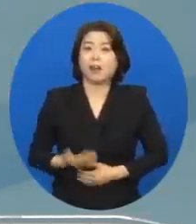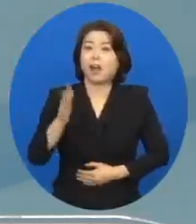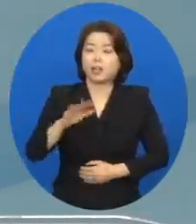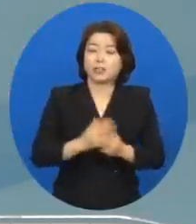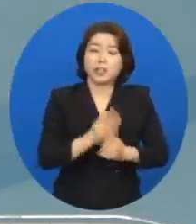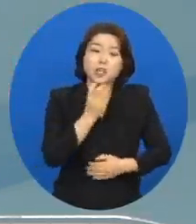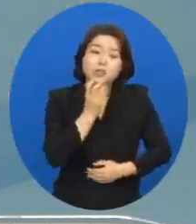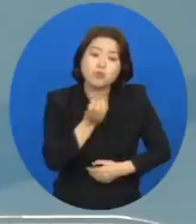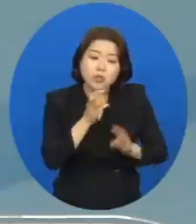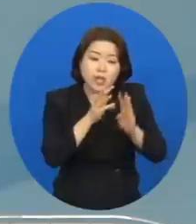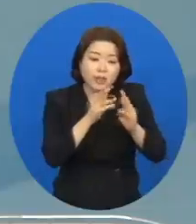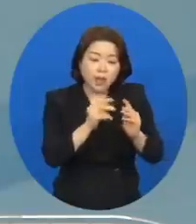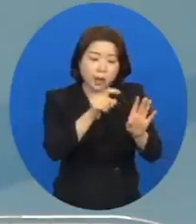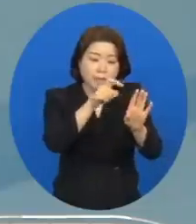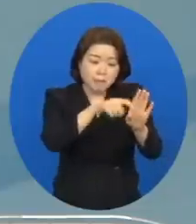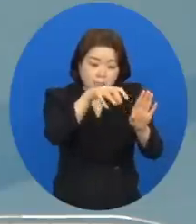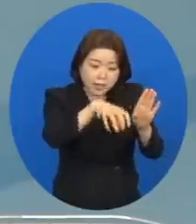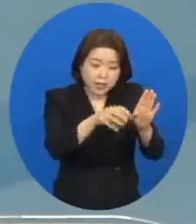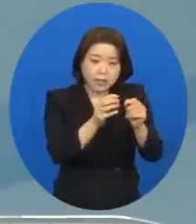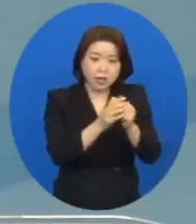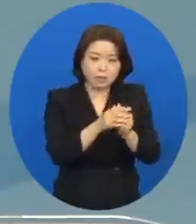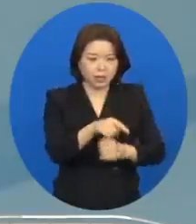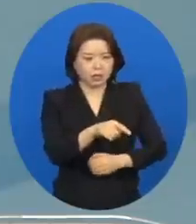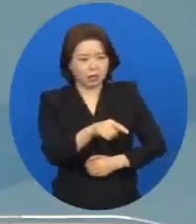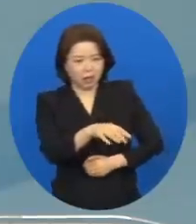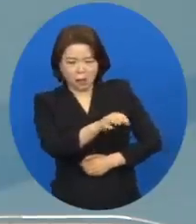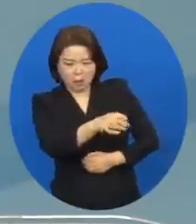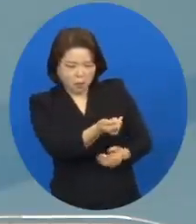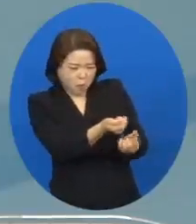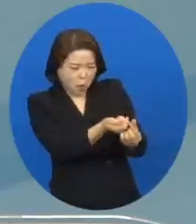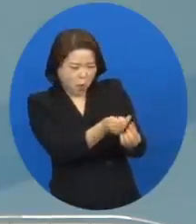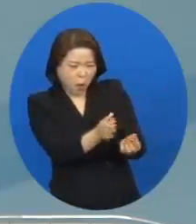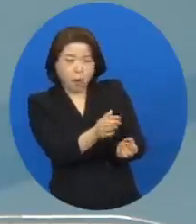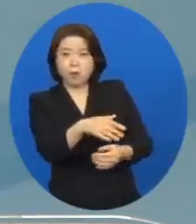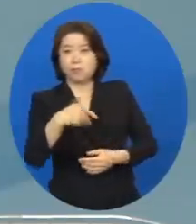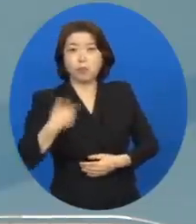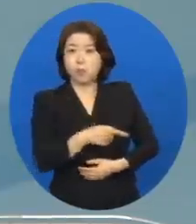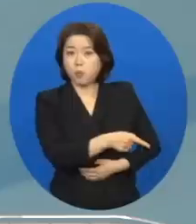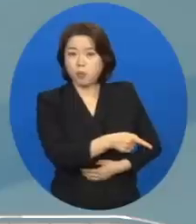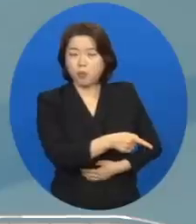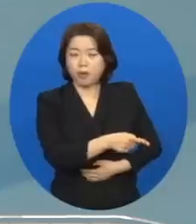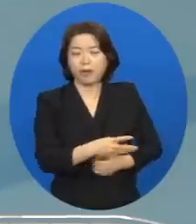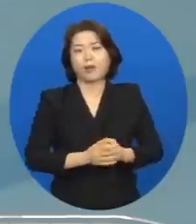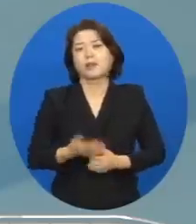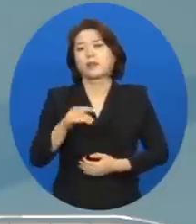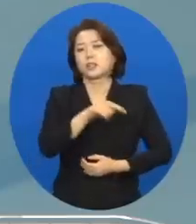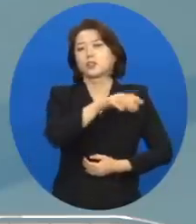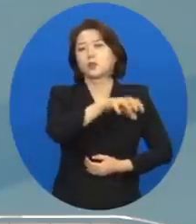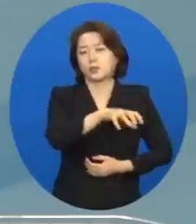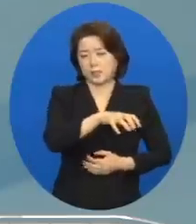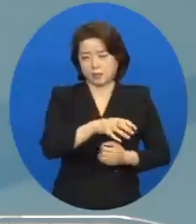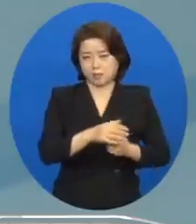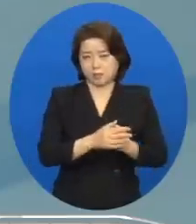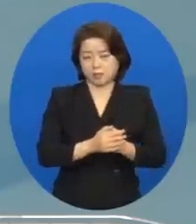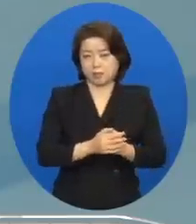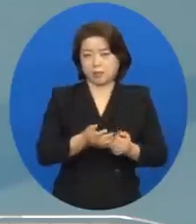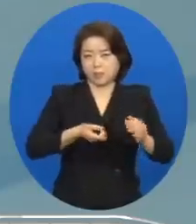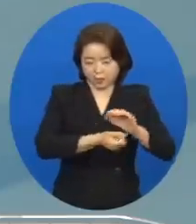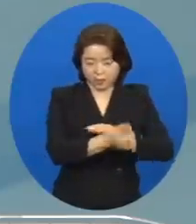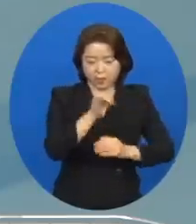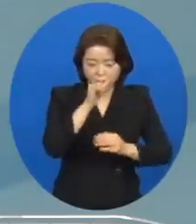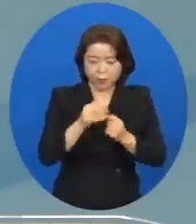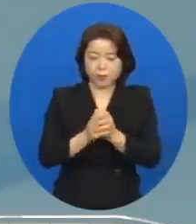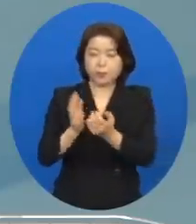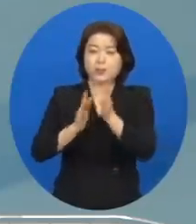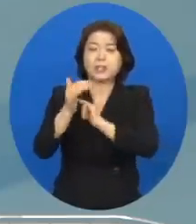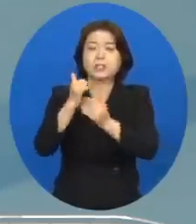유대 땅 베들레헴은 존재감도 없는 곳이었어요. 예수님이 3년 동안